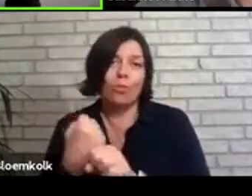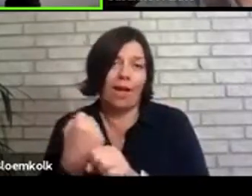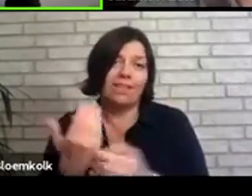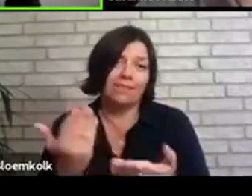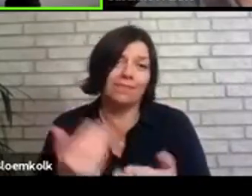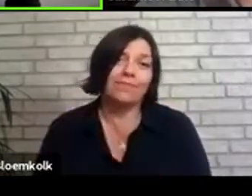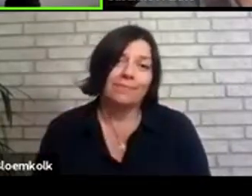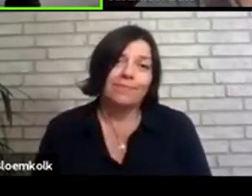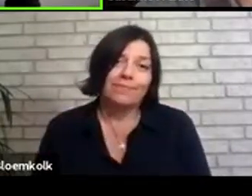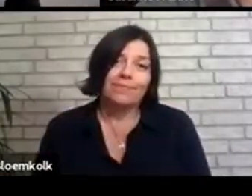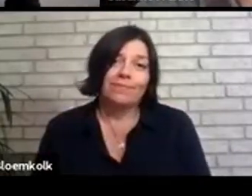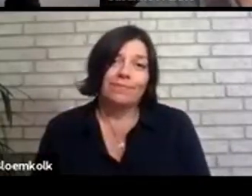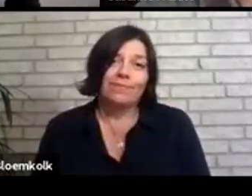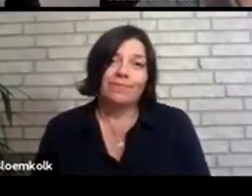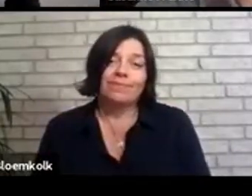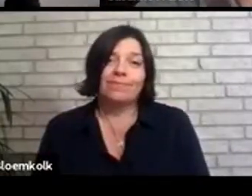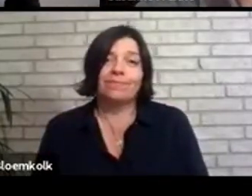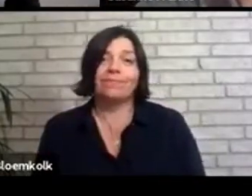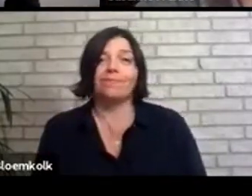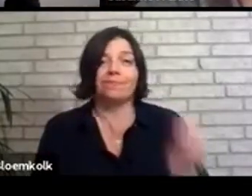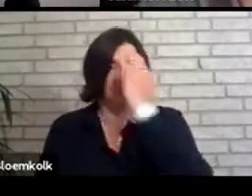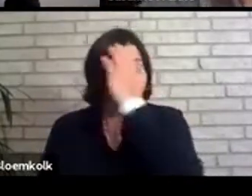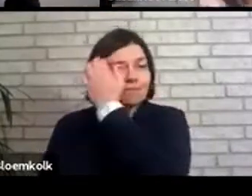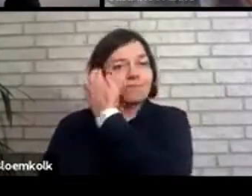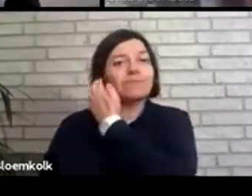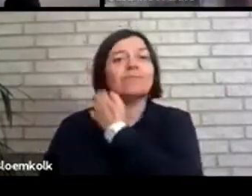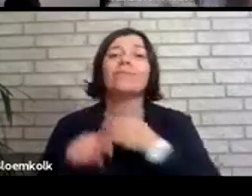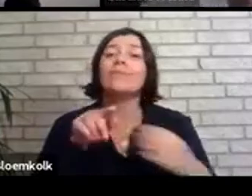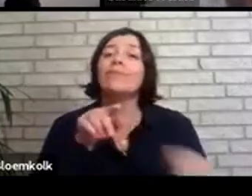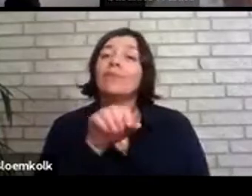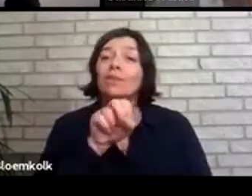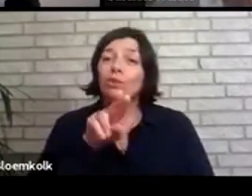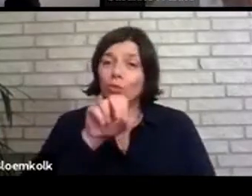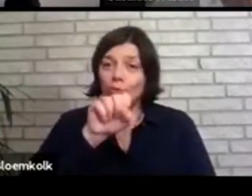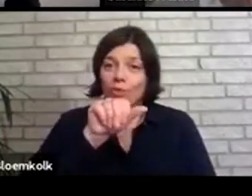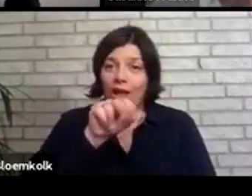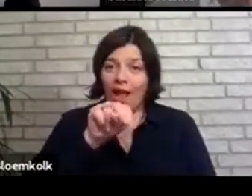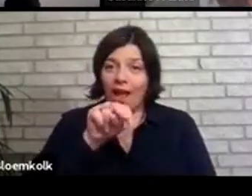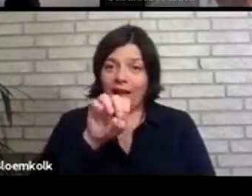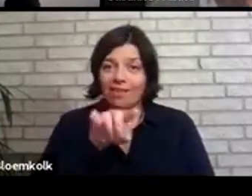könnte. Sanne, du wolltest noch was sagen.